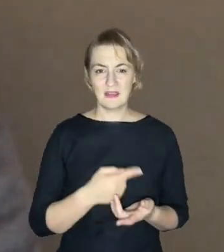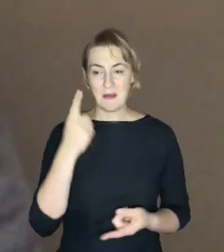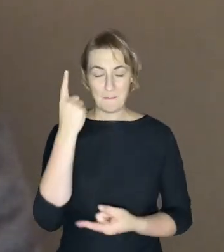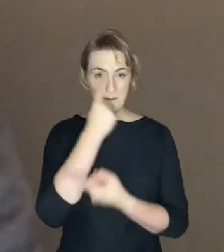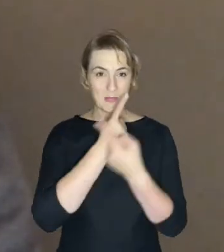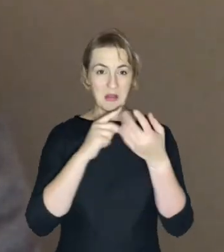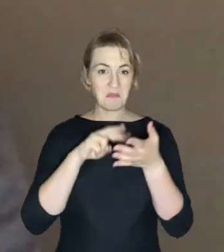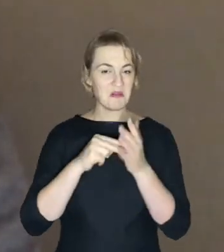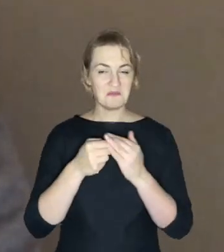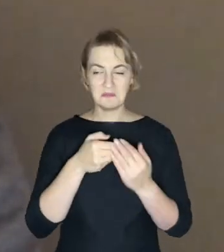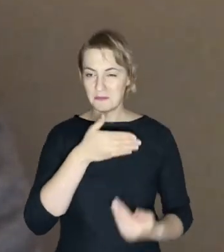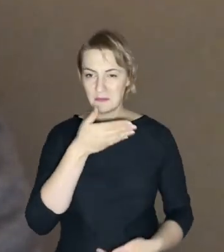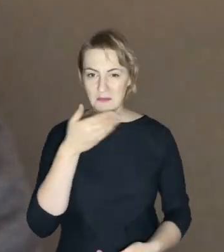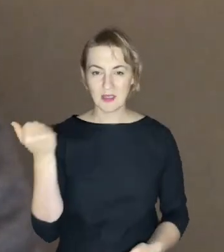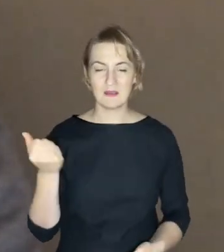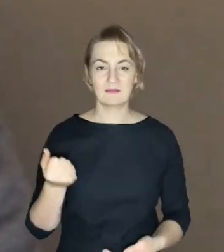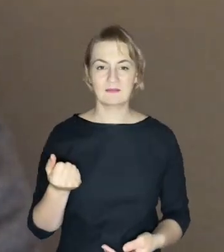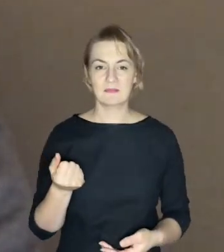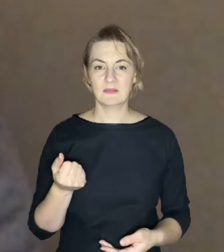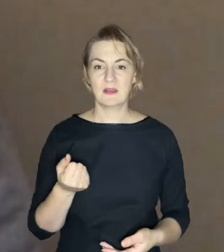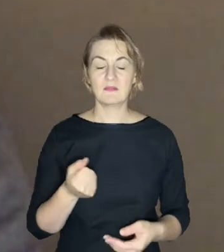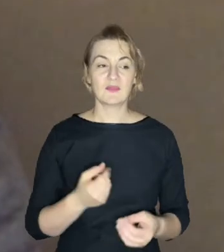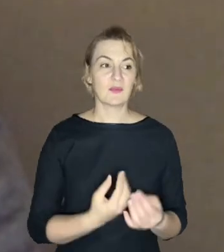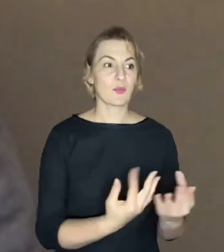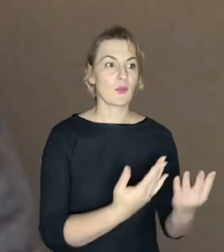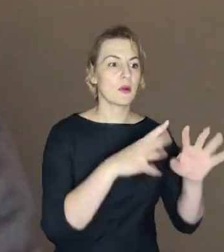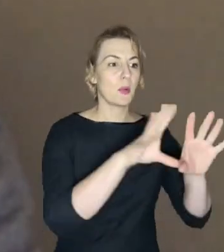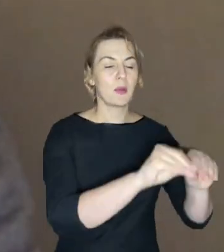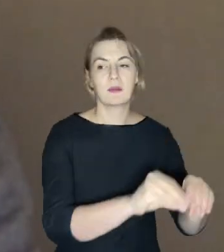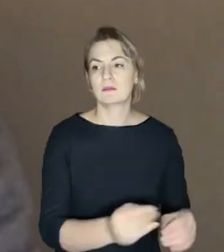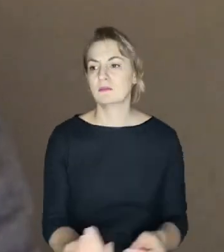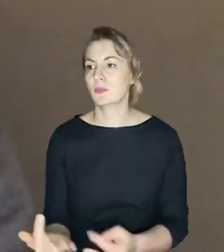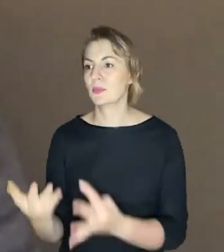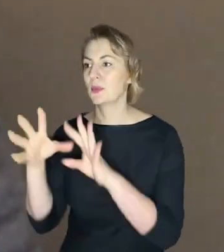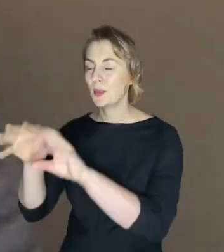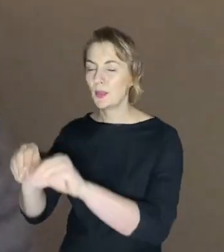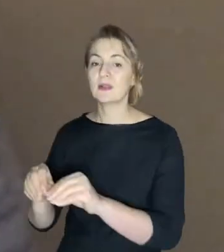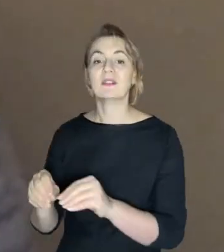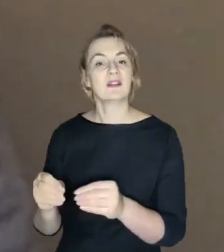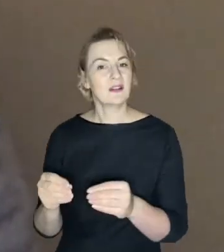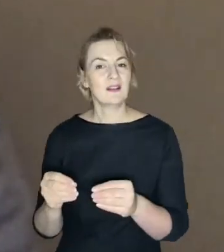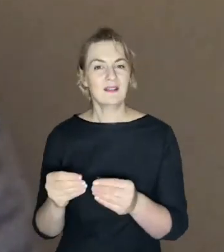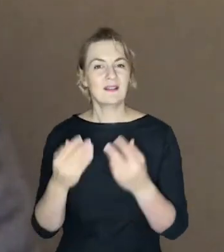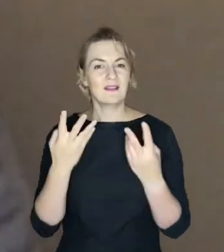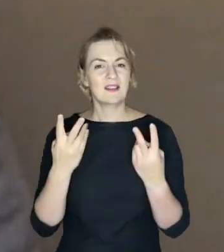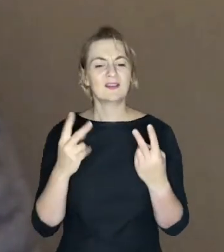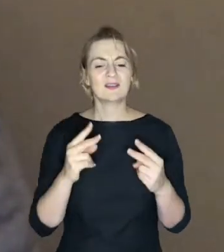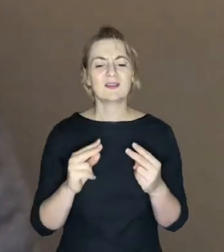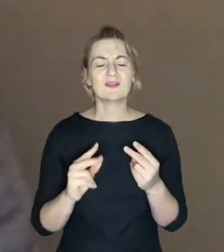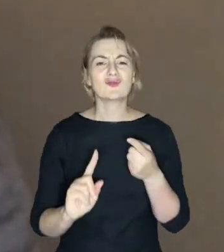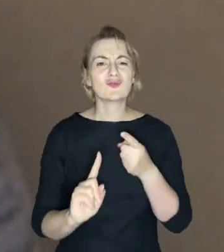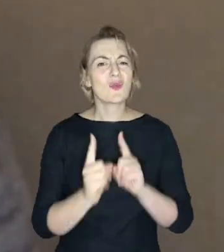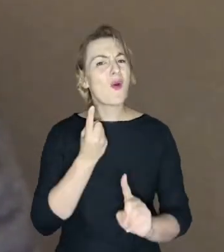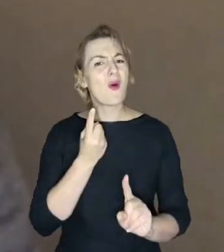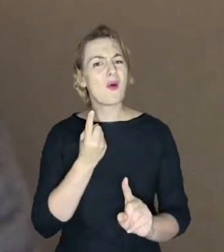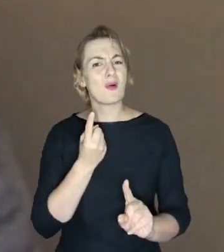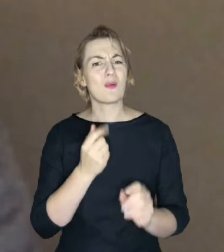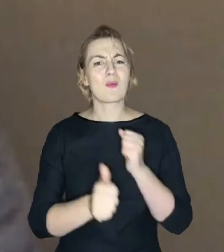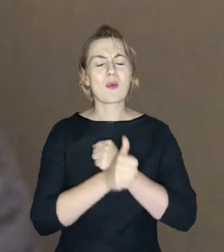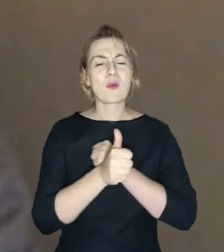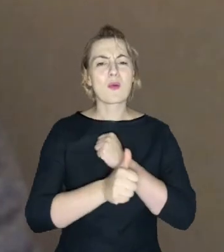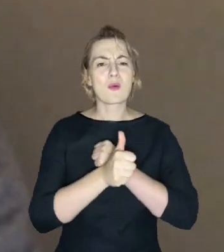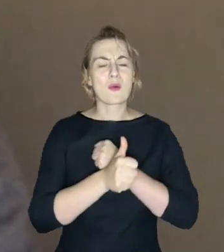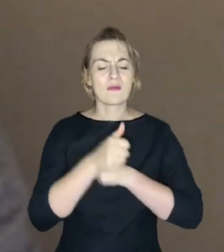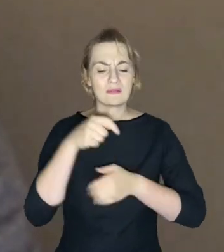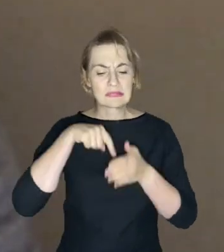no, gasić pożary, zamiast sięgnąć do istoty sprawy, do korzenia tego